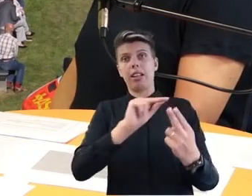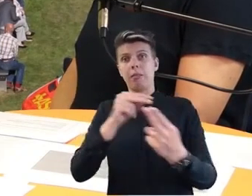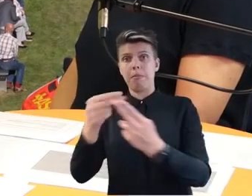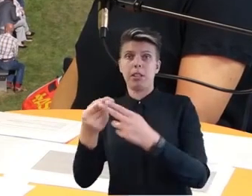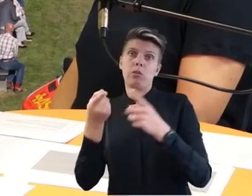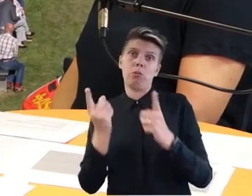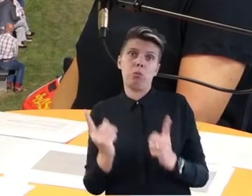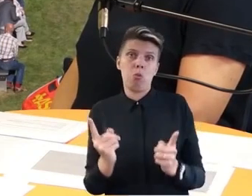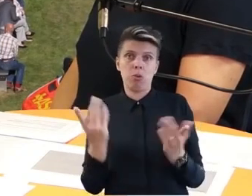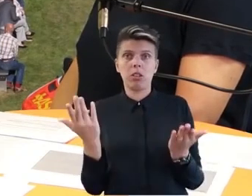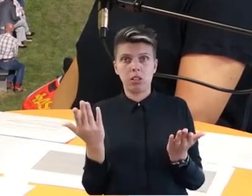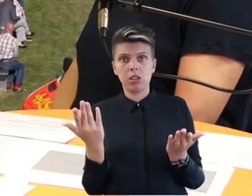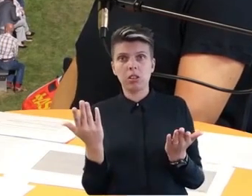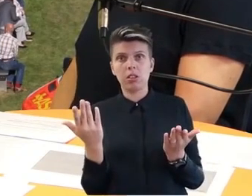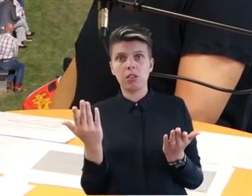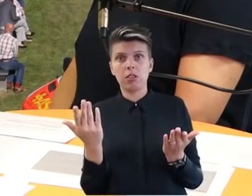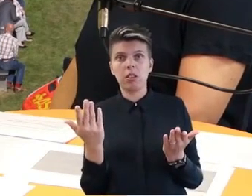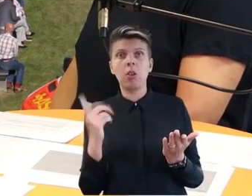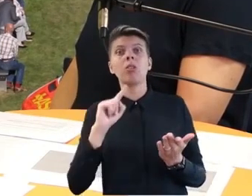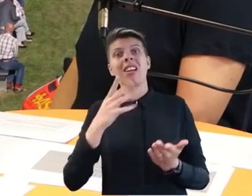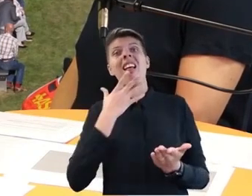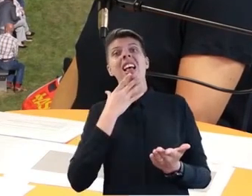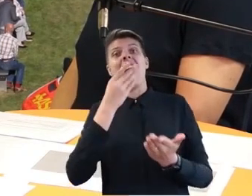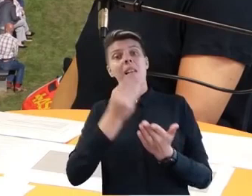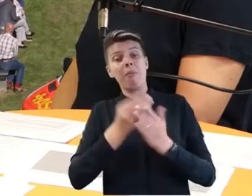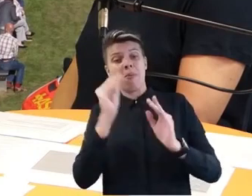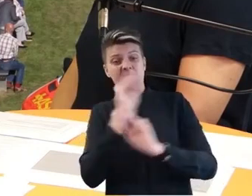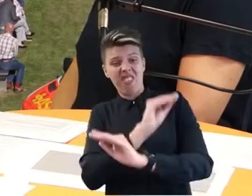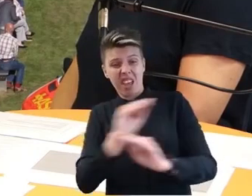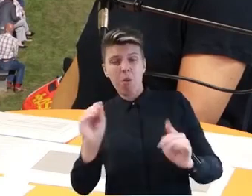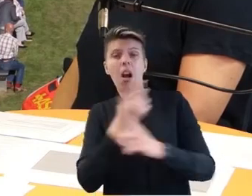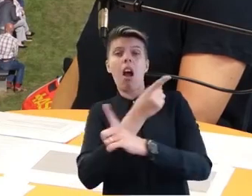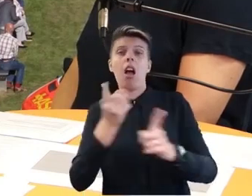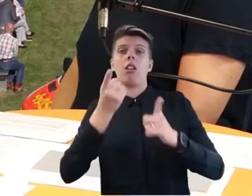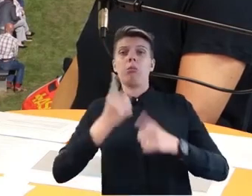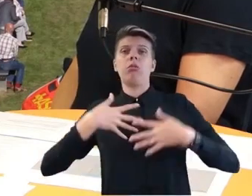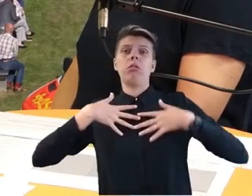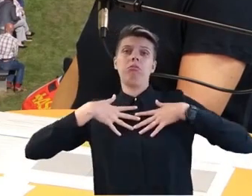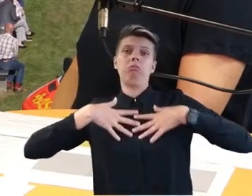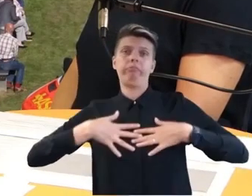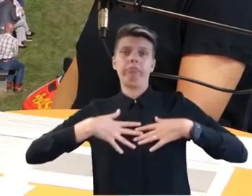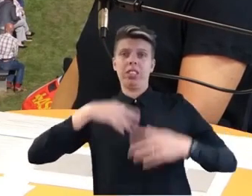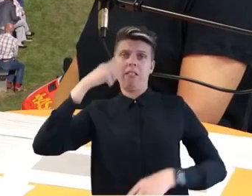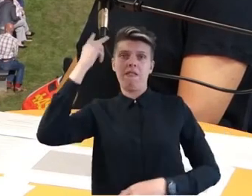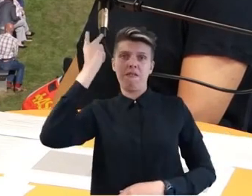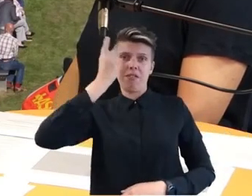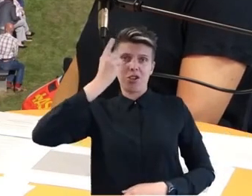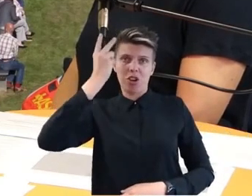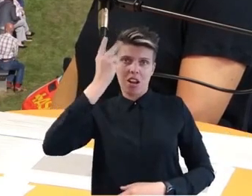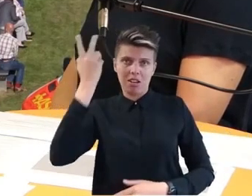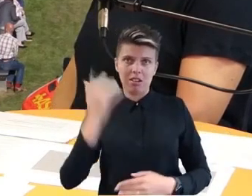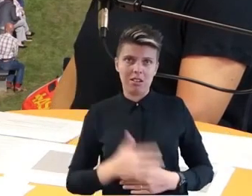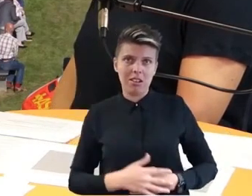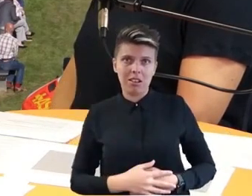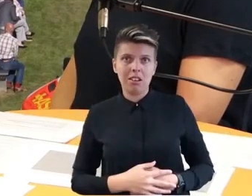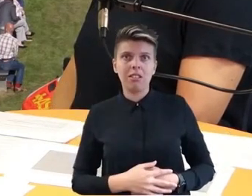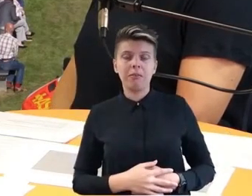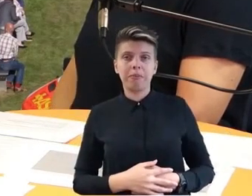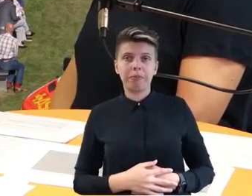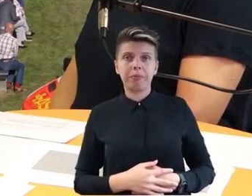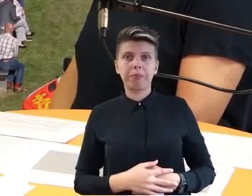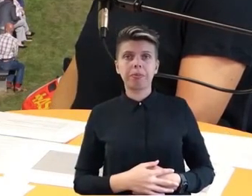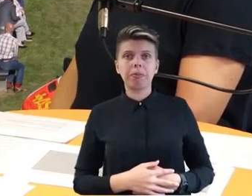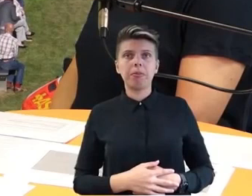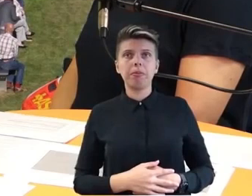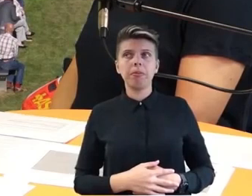empfehlungen eben auch so umgesetzt werden können und verstanden werden können also warnung endet ja nicht dann wenn die wenn die